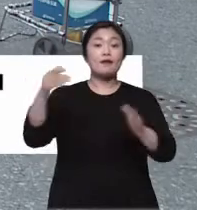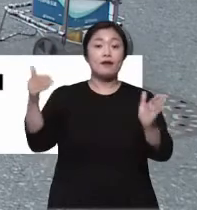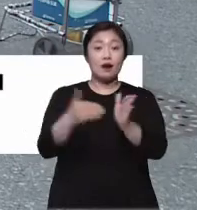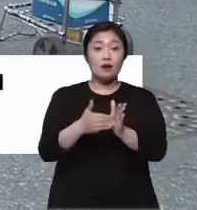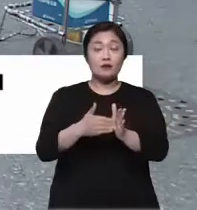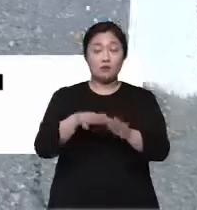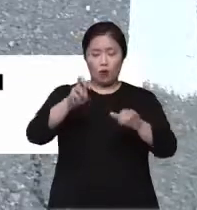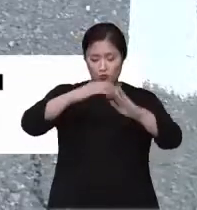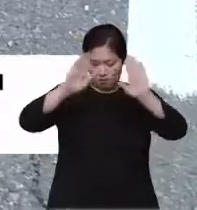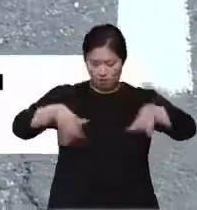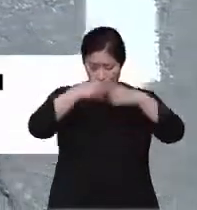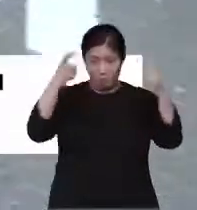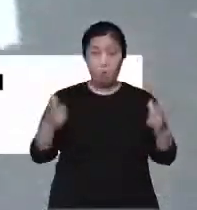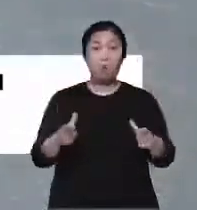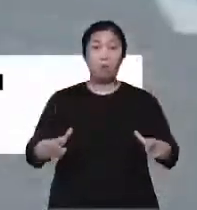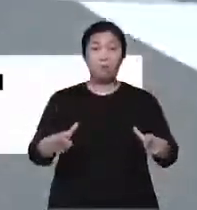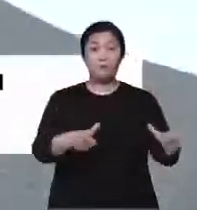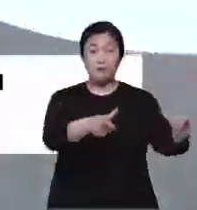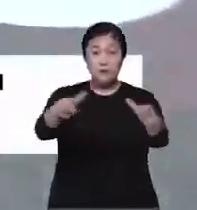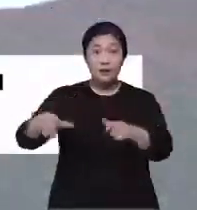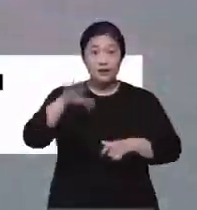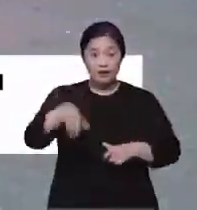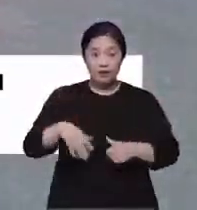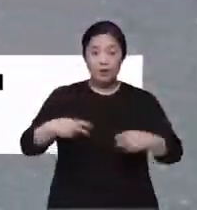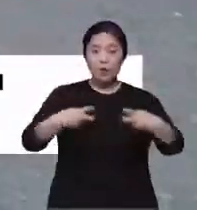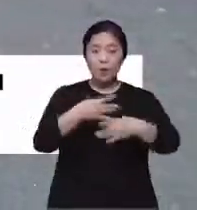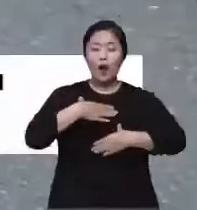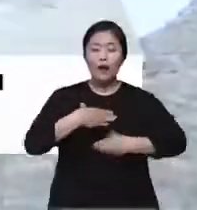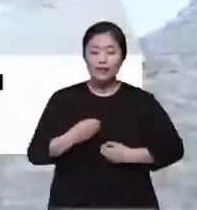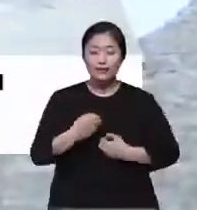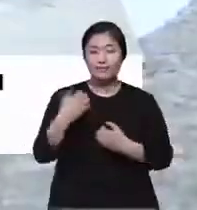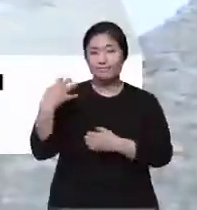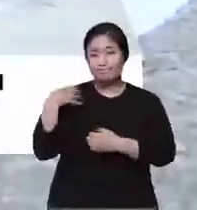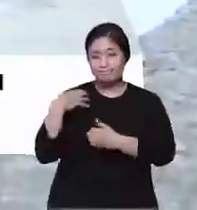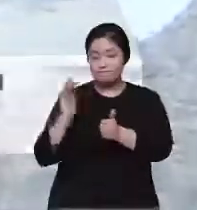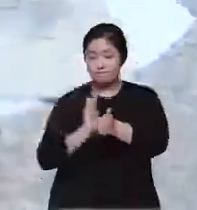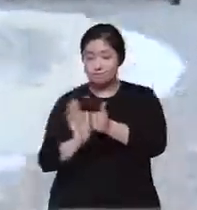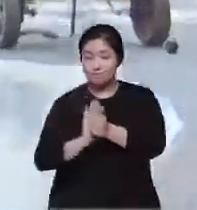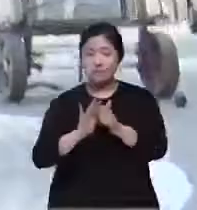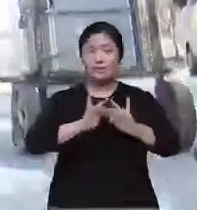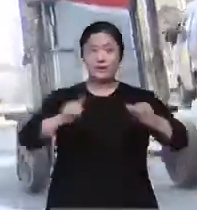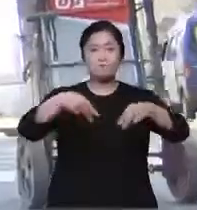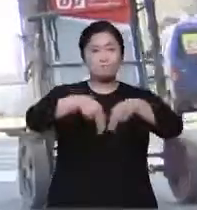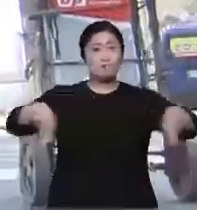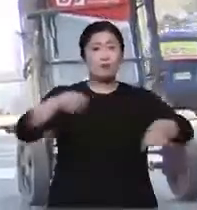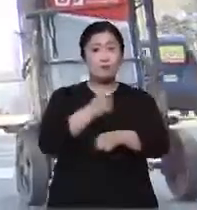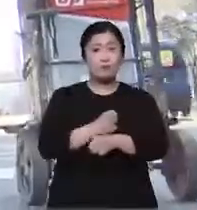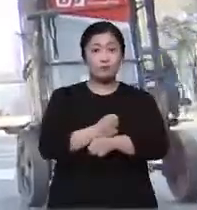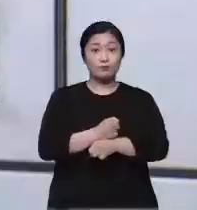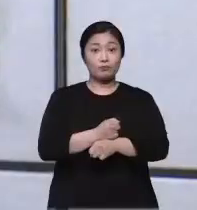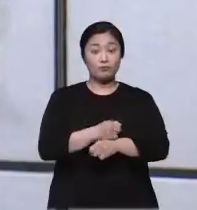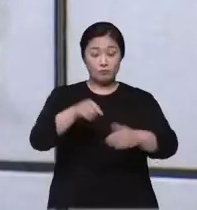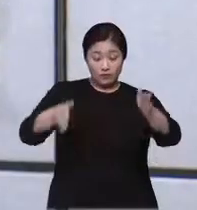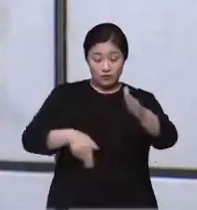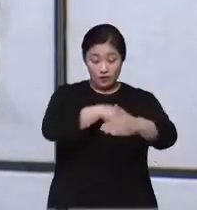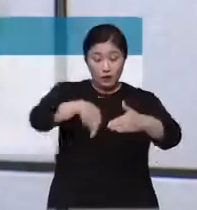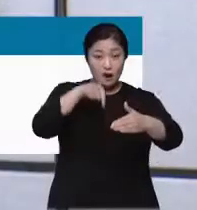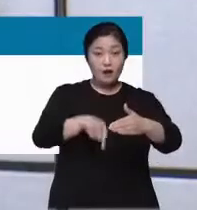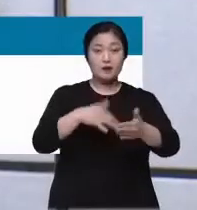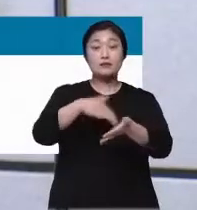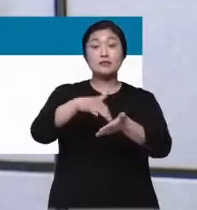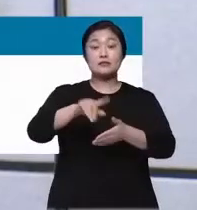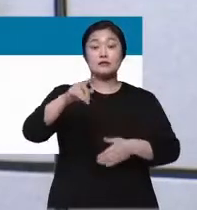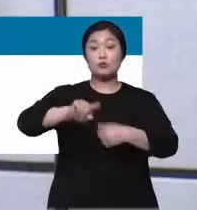광주전남 모든 초등학교 드가 극기를 교통안전 안내 인력의 배치합니다 관내 초등학교와 157개